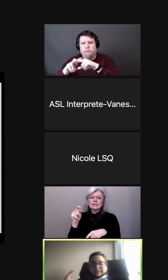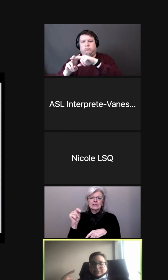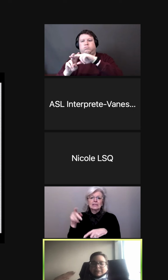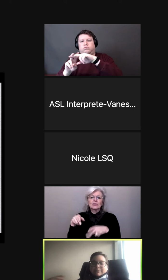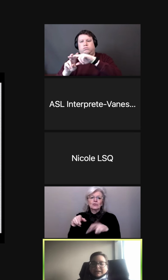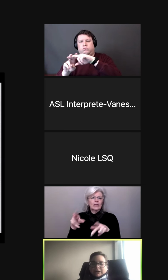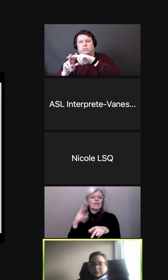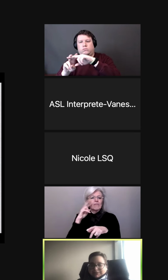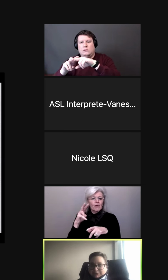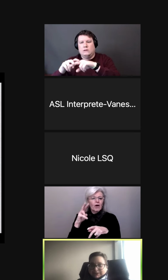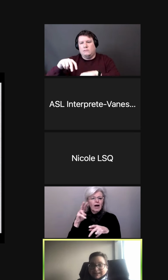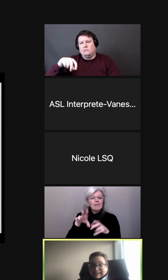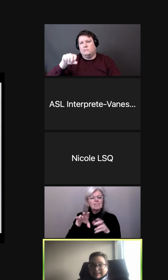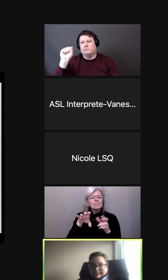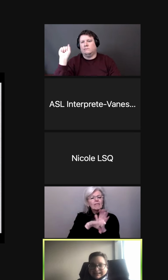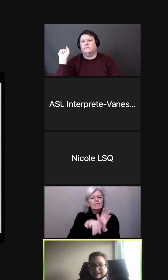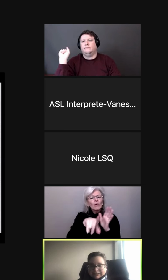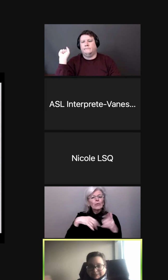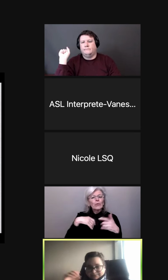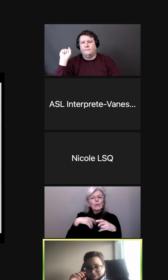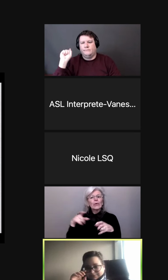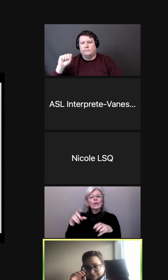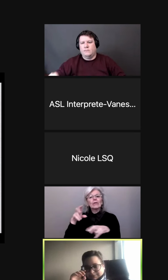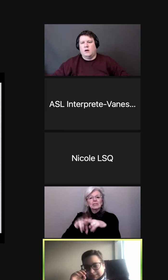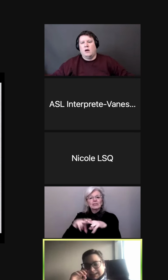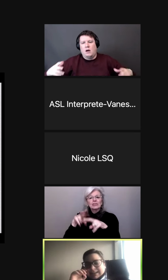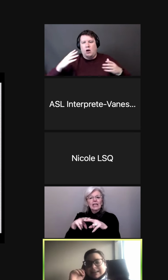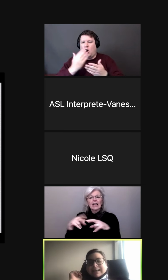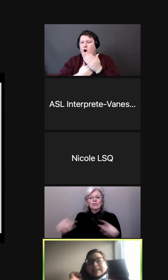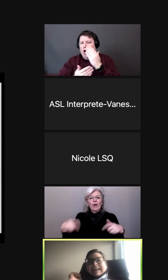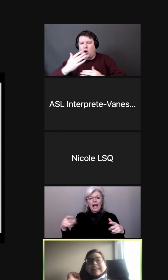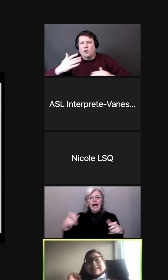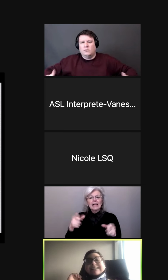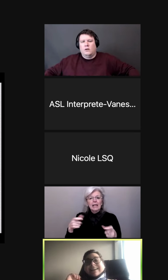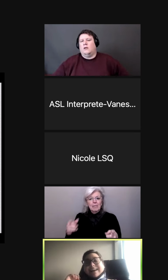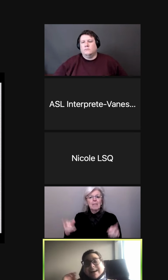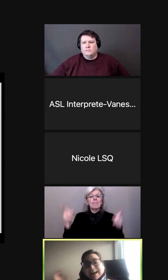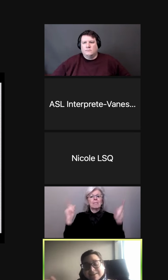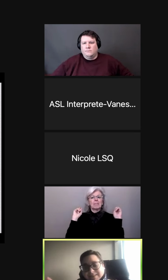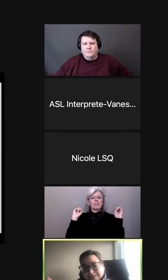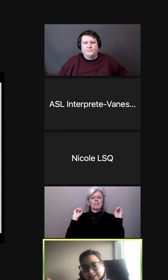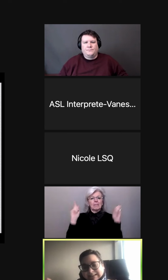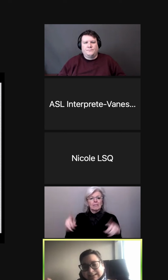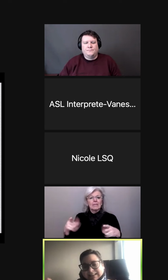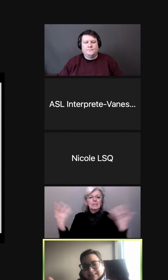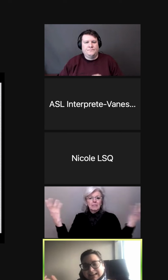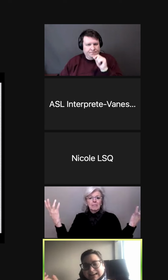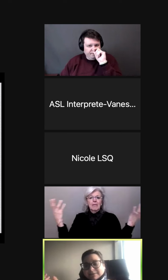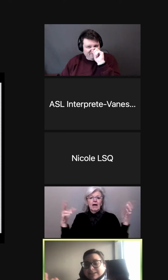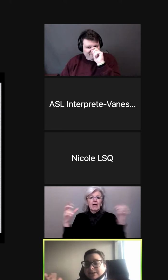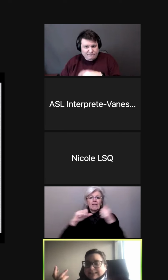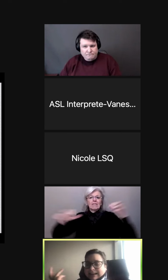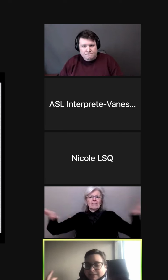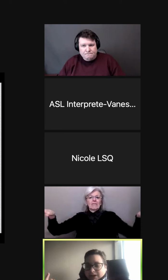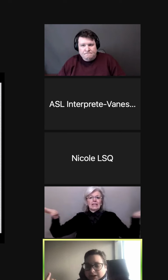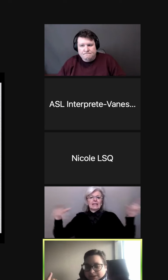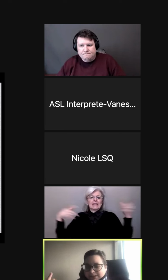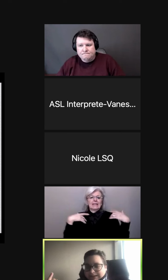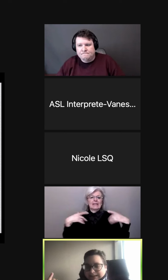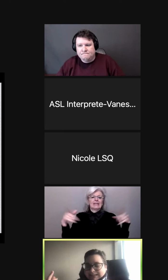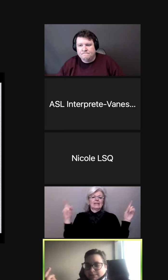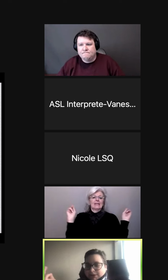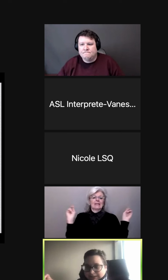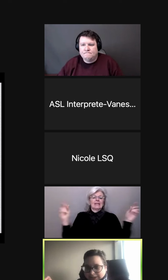ma chaise roulante, ma chaise qui bascule à l'arrière et mes bras qui se balancent dans le vide et j'ai appris